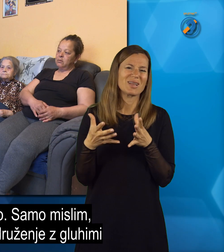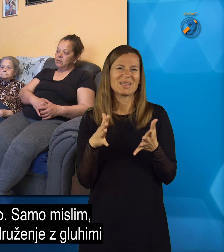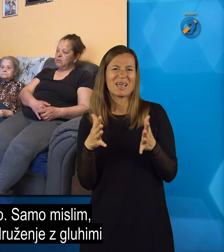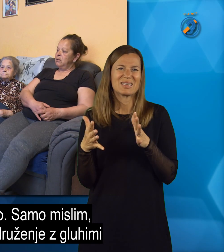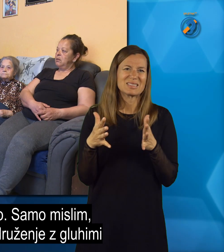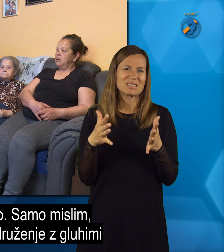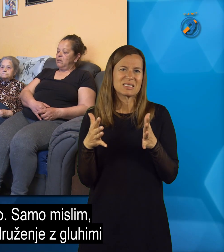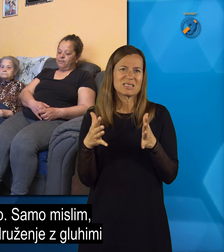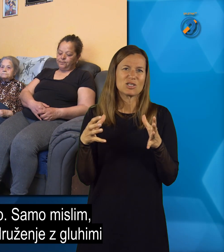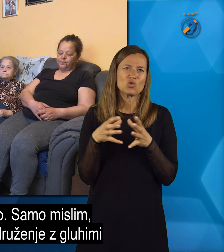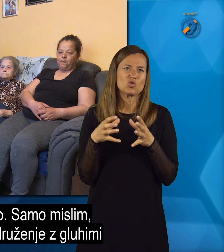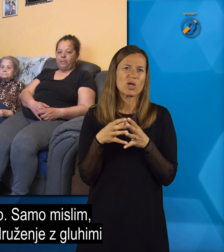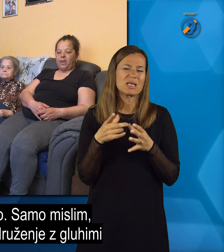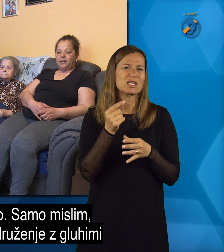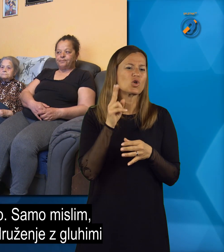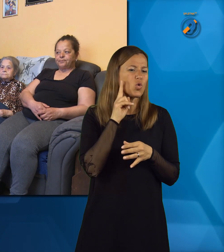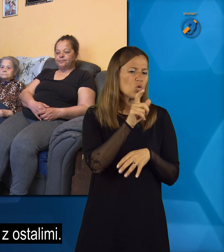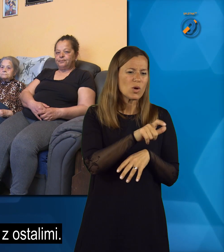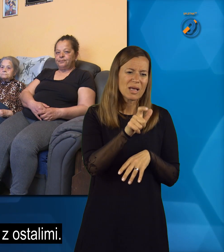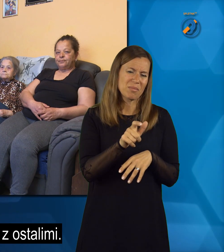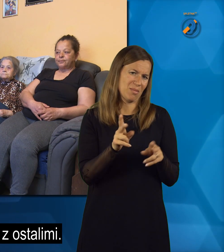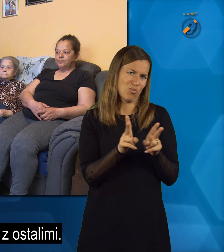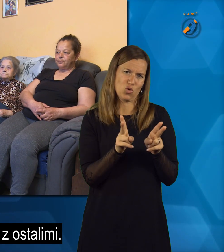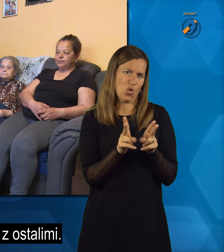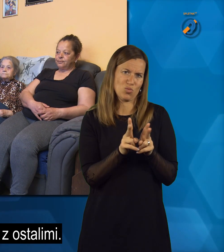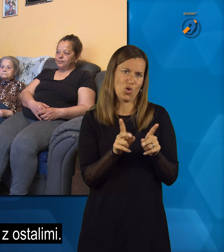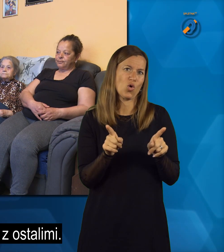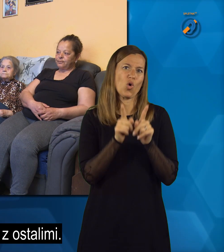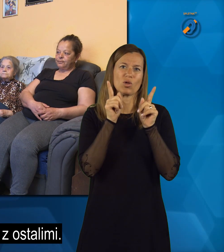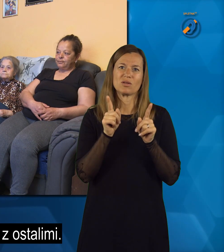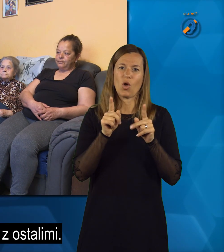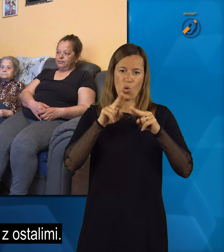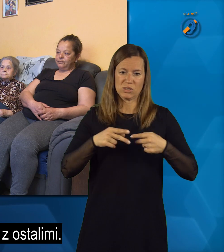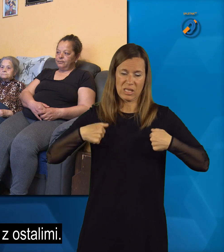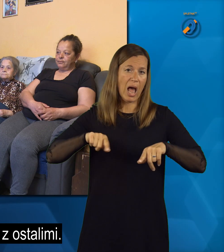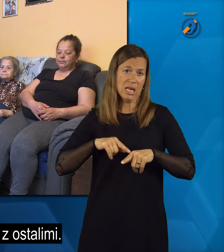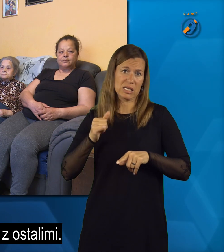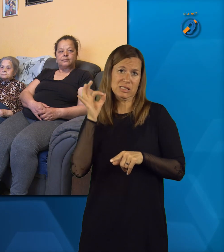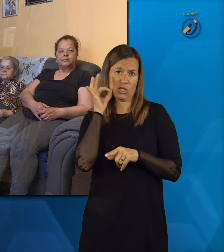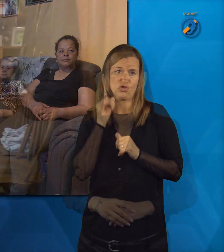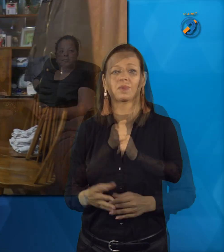njihovo druženje z gluhimi je isto kot z ostalimi.